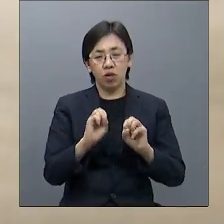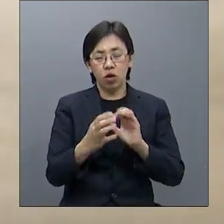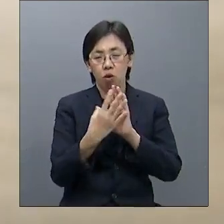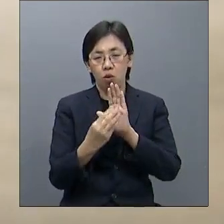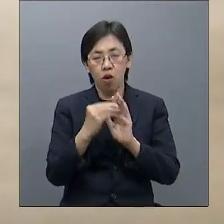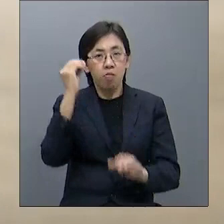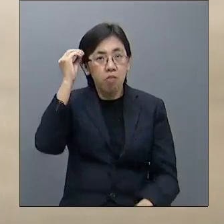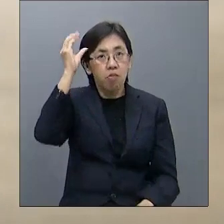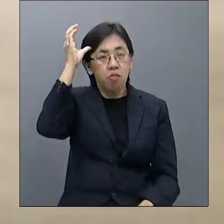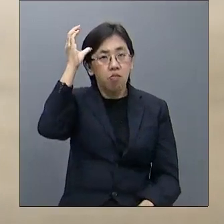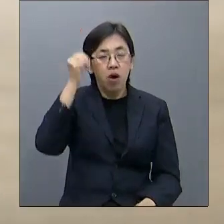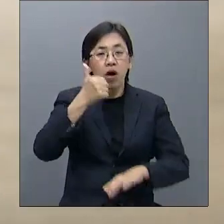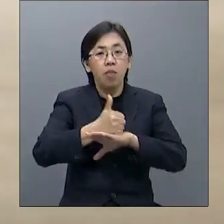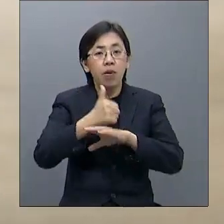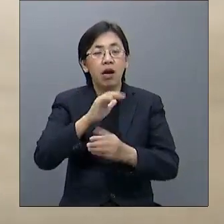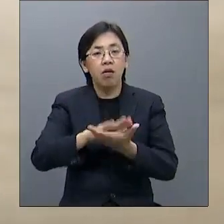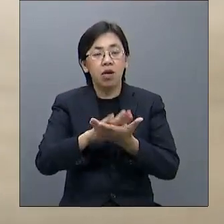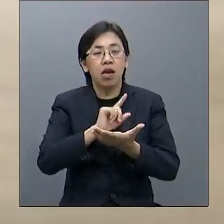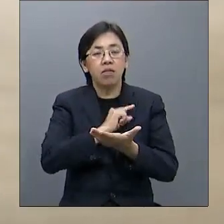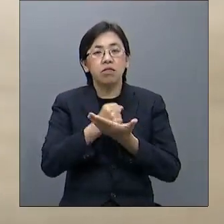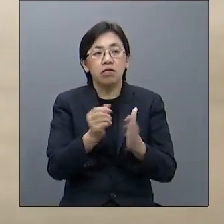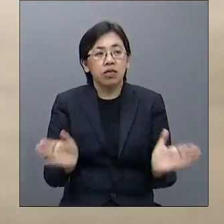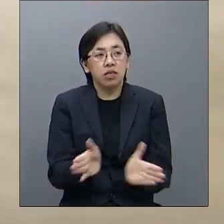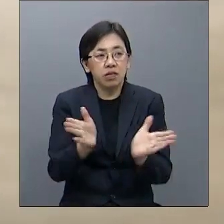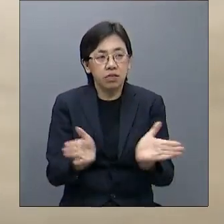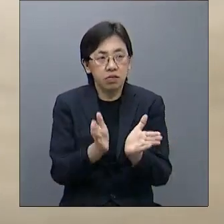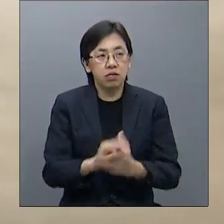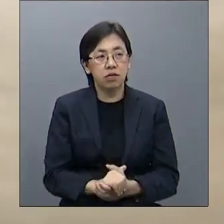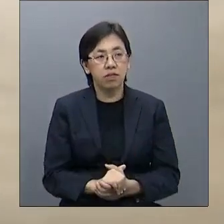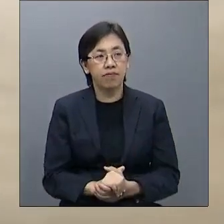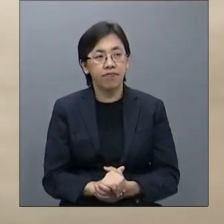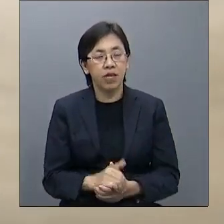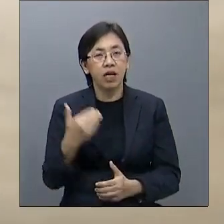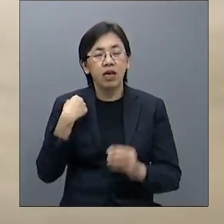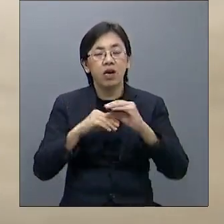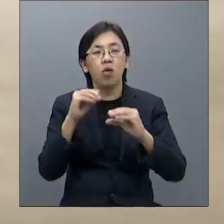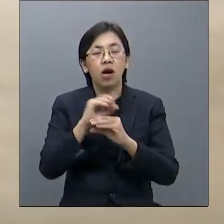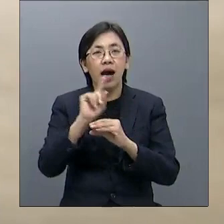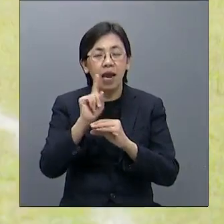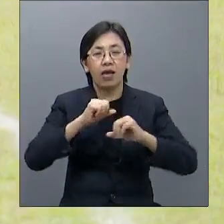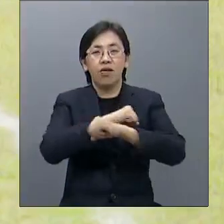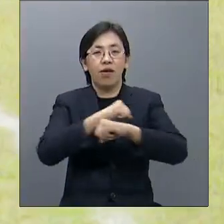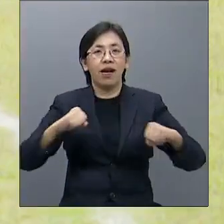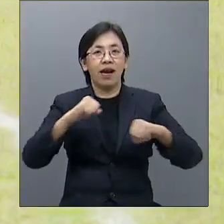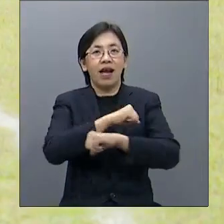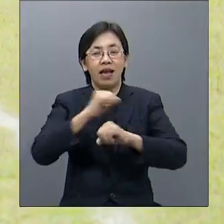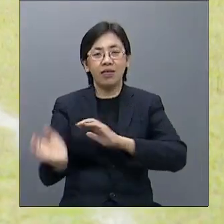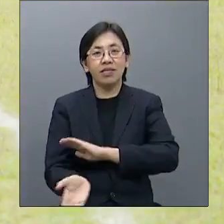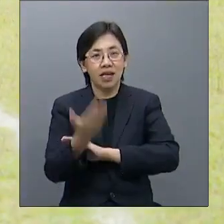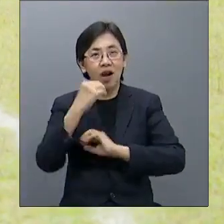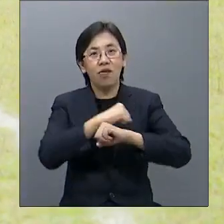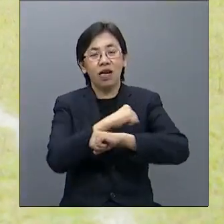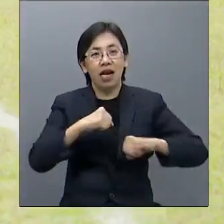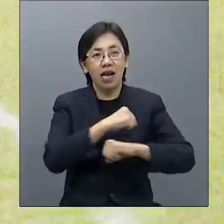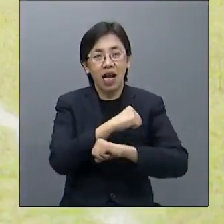ผู้บริหารจะเป็นผู้สนับสนุนนะคะแล้วก็จากนั้นก็จะมีโครงการของการออกกำลังกายตอนเช้านะคะจะเป็น